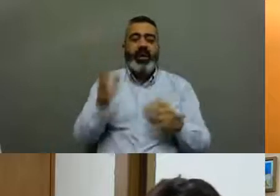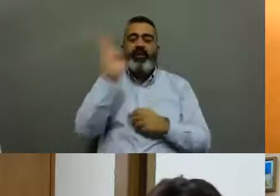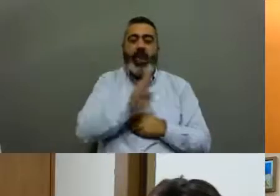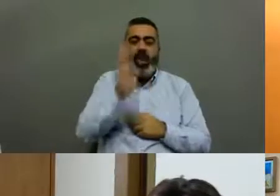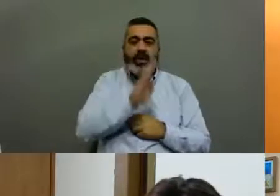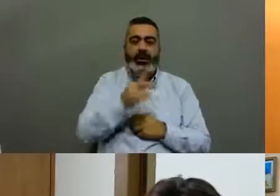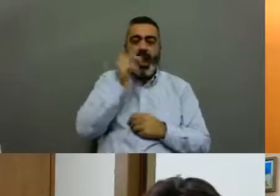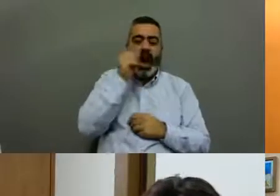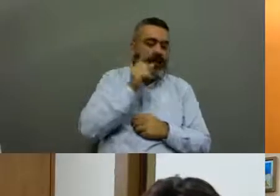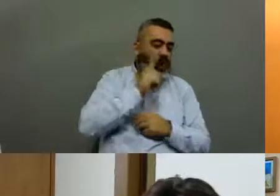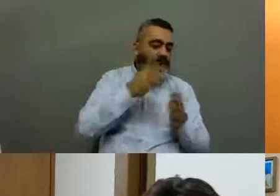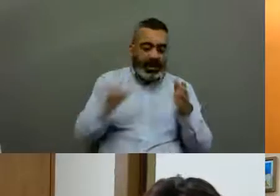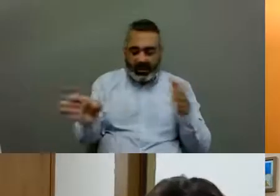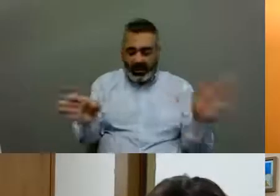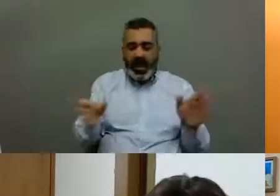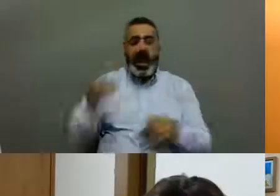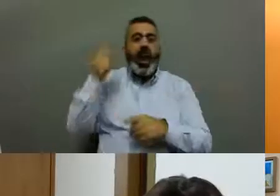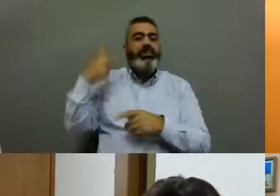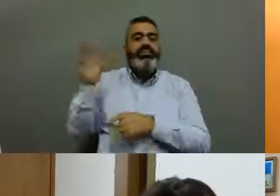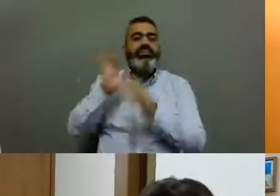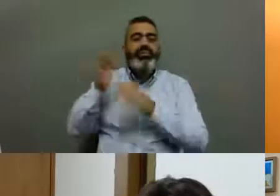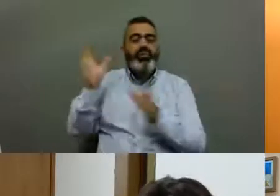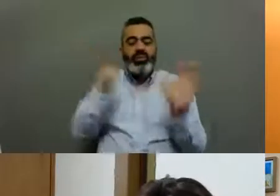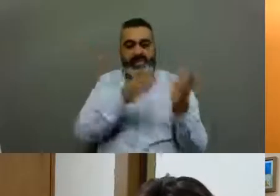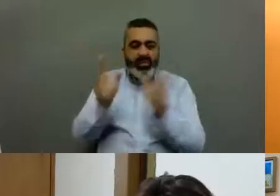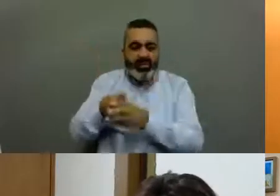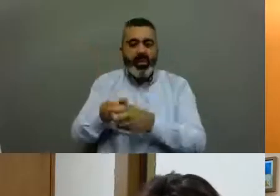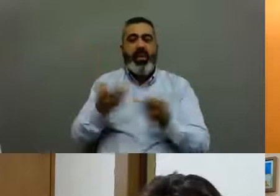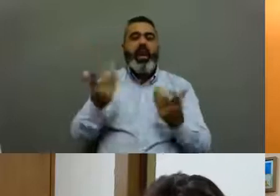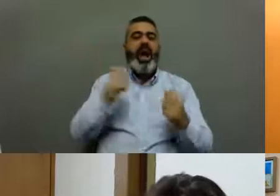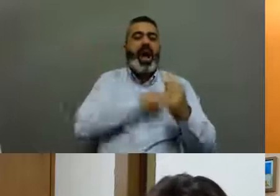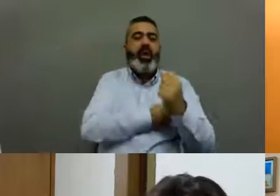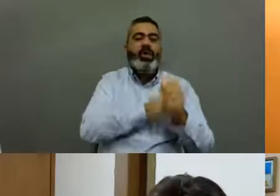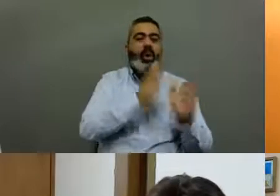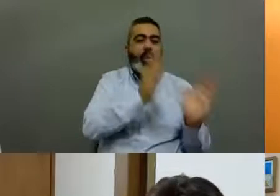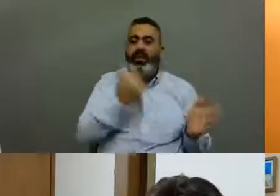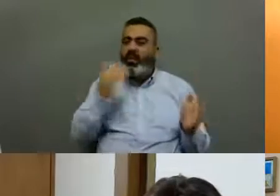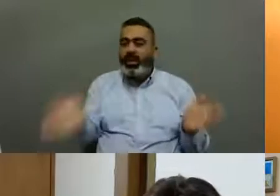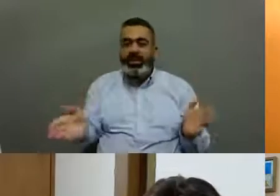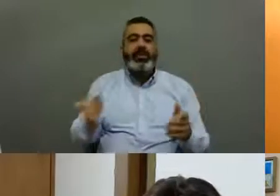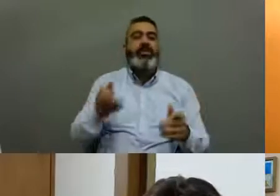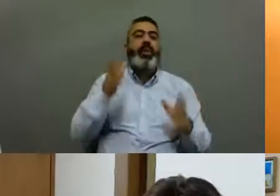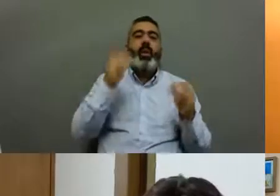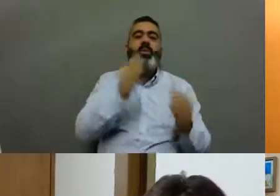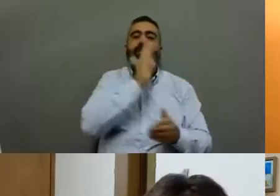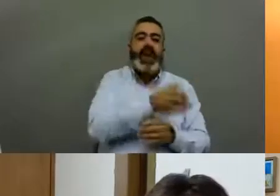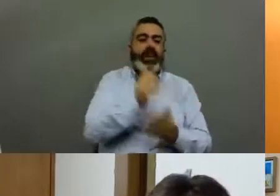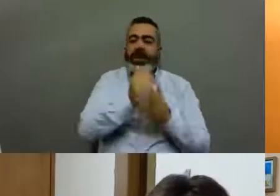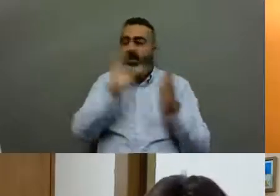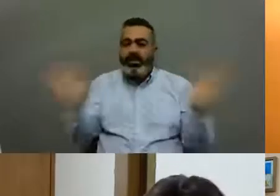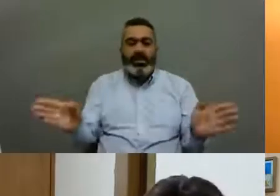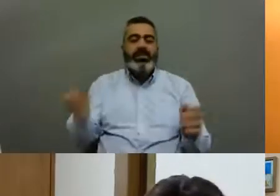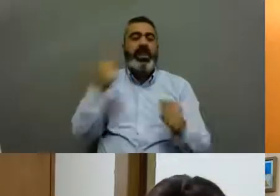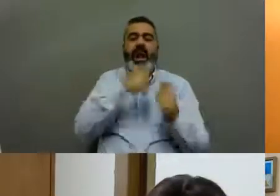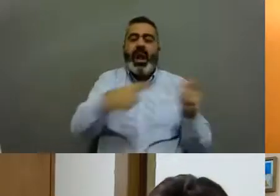φύλο, η φυλή, η ικανότητα, ο σεξουαλικός προσανατολισμός, η κοινωνικο-οικονομική κατάσταση,